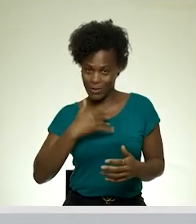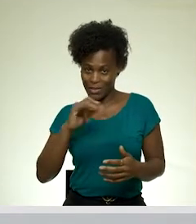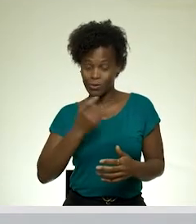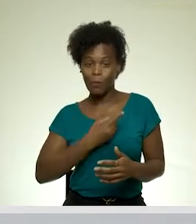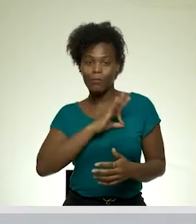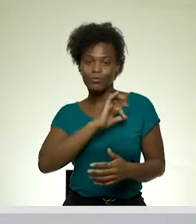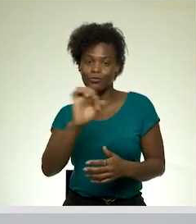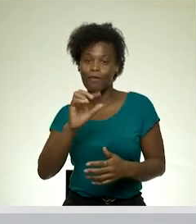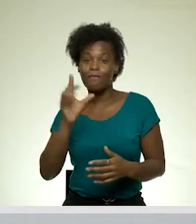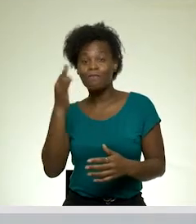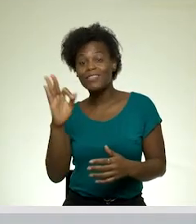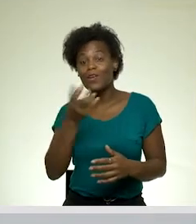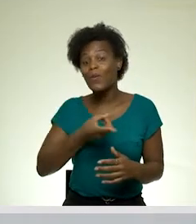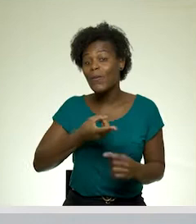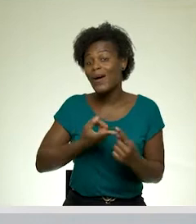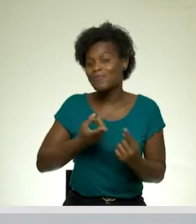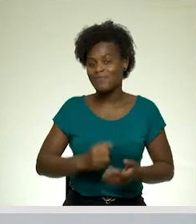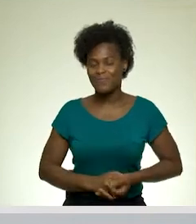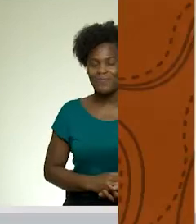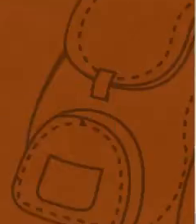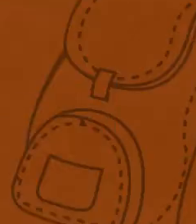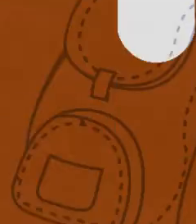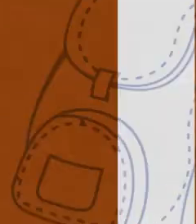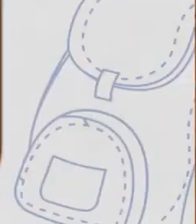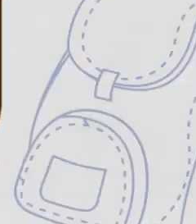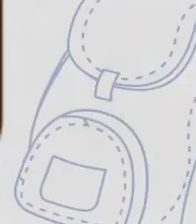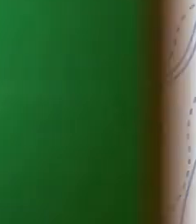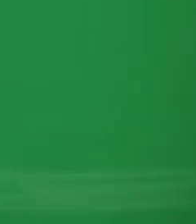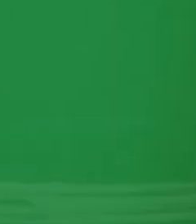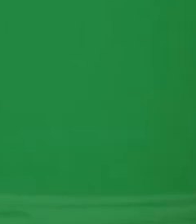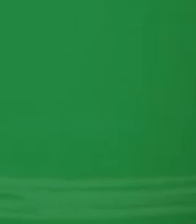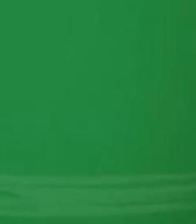suis votre professeure de français de la 9e année.